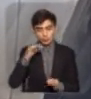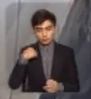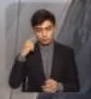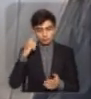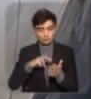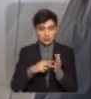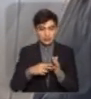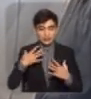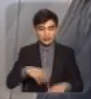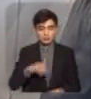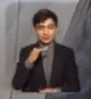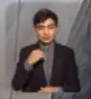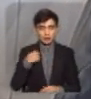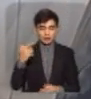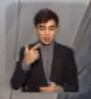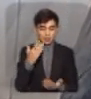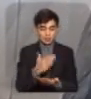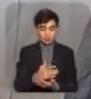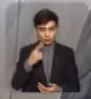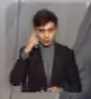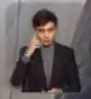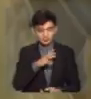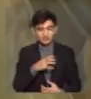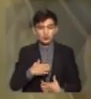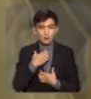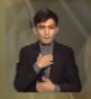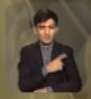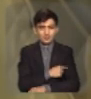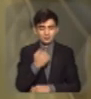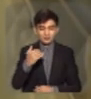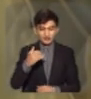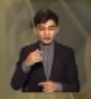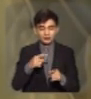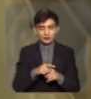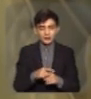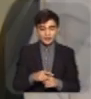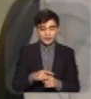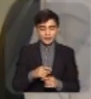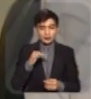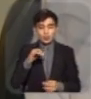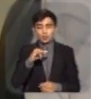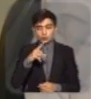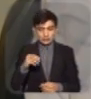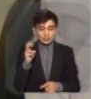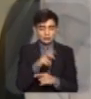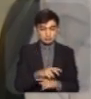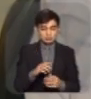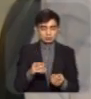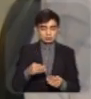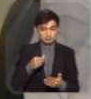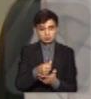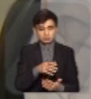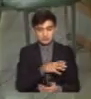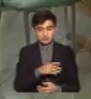я считала, что я гарантирована под этим медицинским страхованием. Расиме Темирбаевой пришлось пройти УЗИ в платном отделении